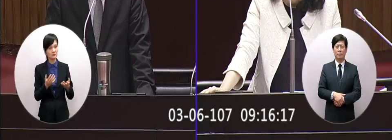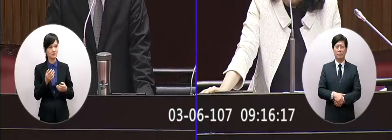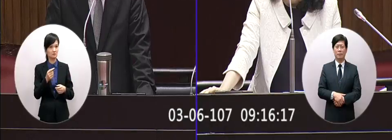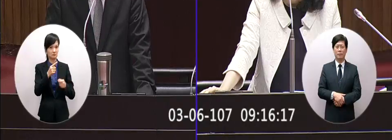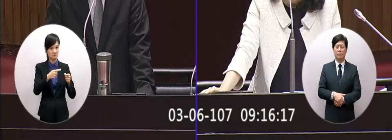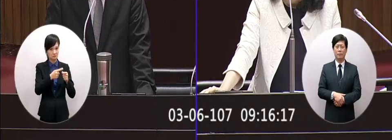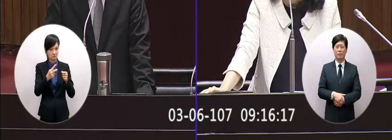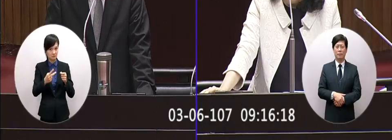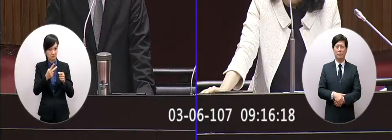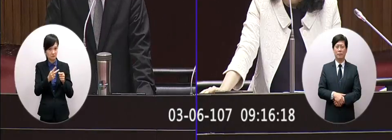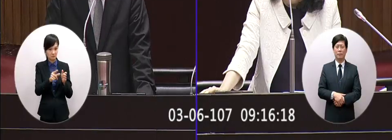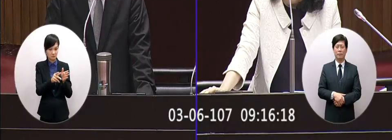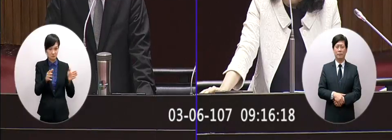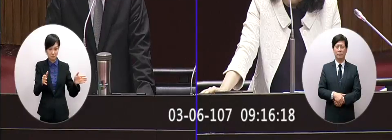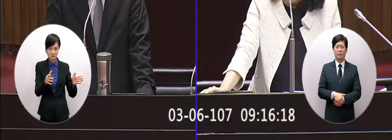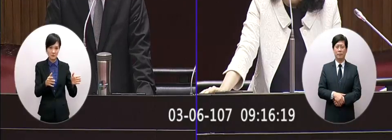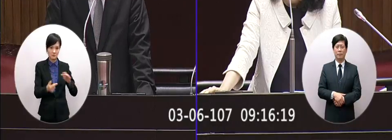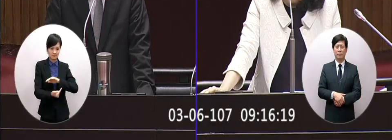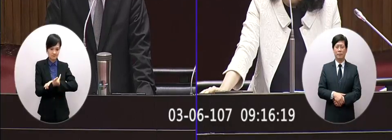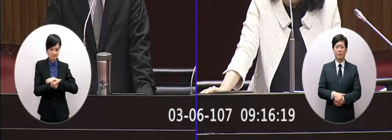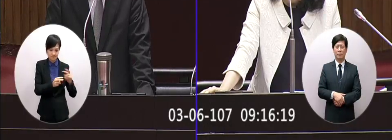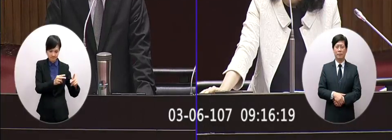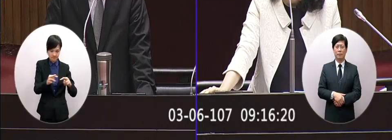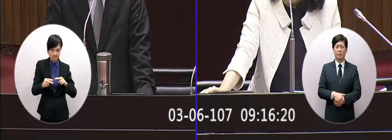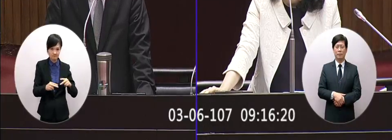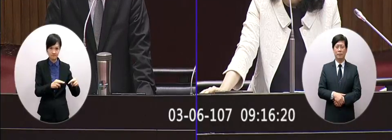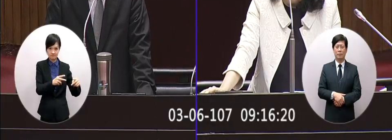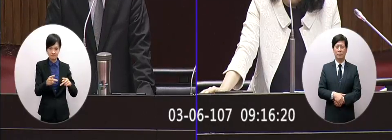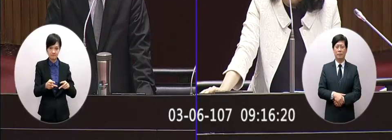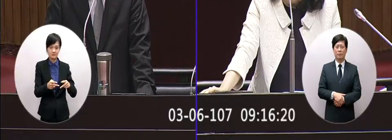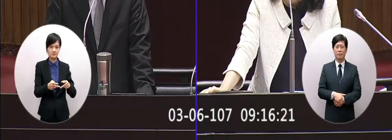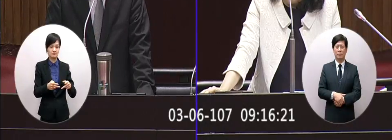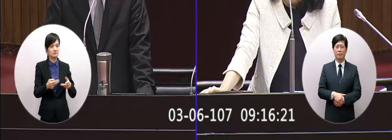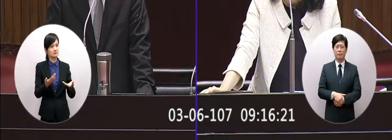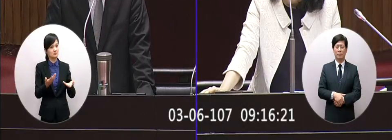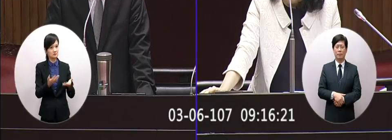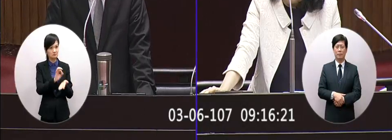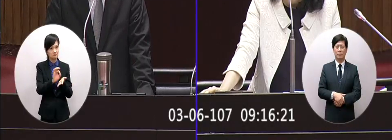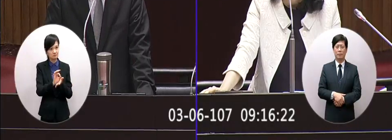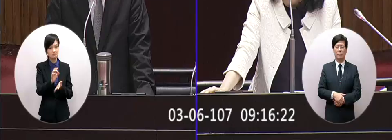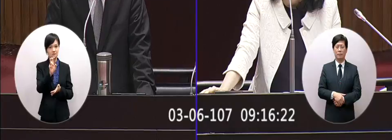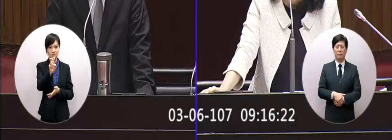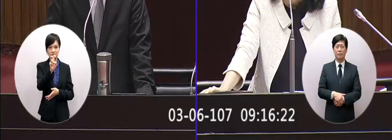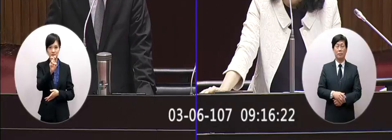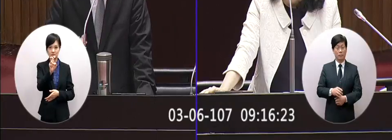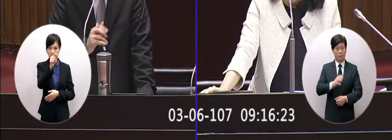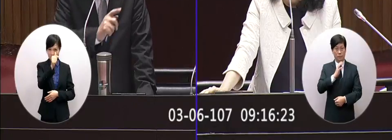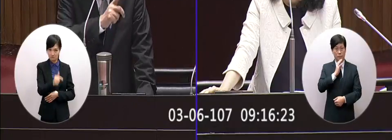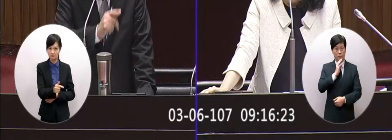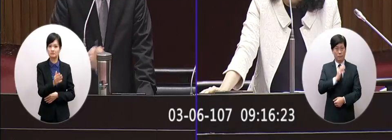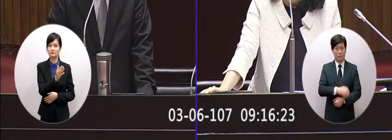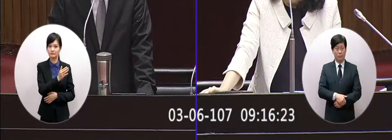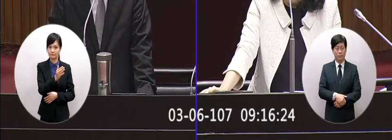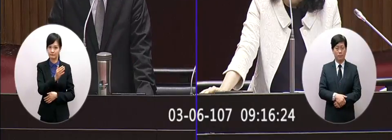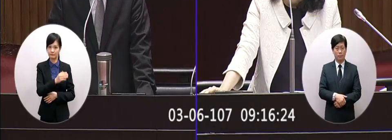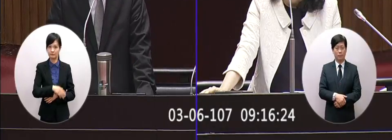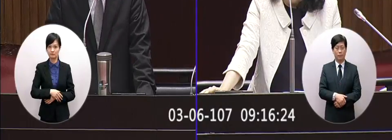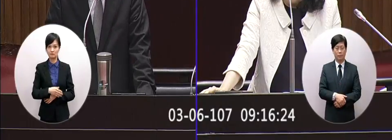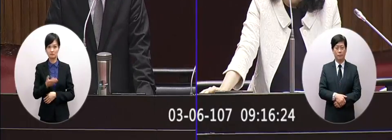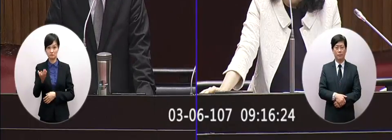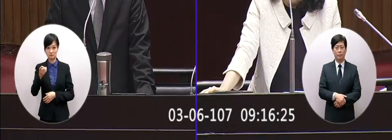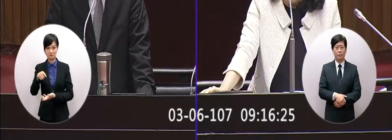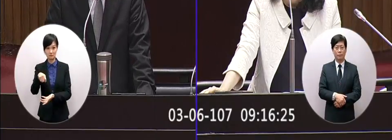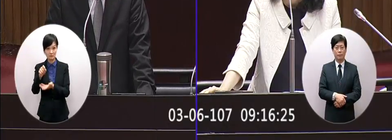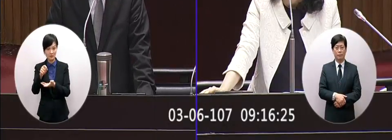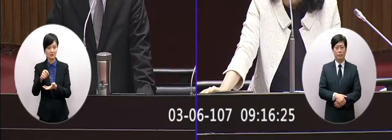1-2年之间陆续完成重建的工作，我们也大概才花20亿左右， 是， 包括你刚刚讲的那些都是用